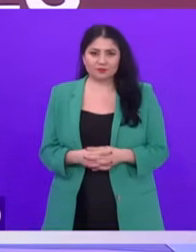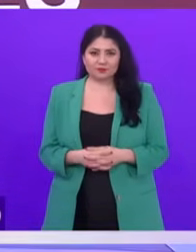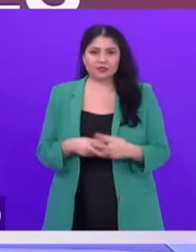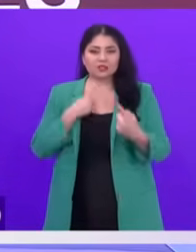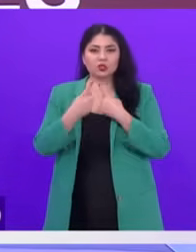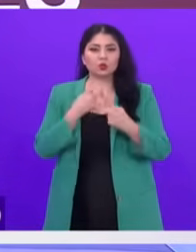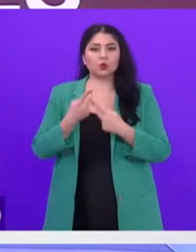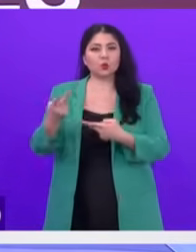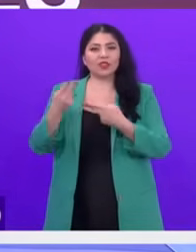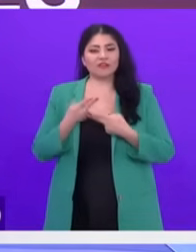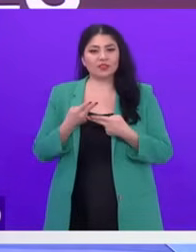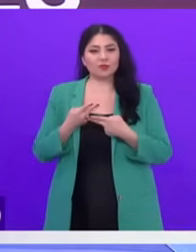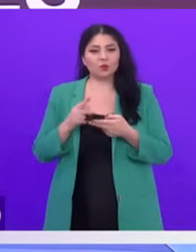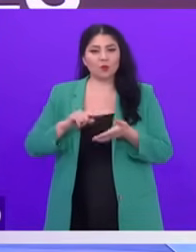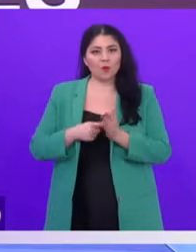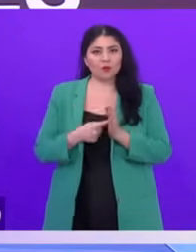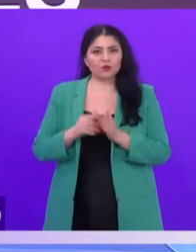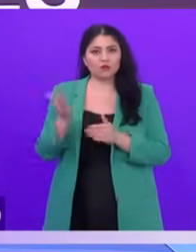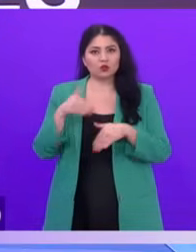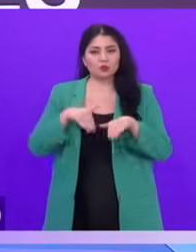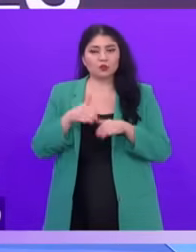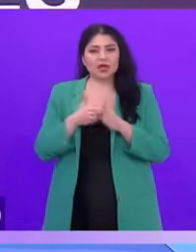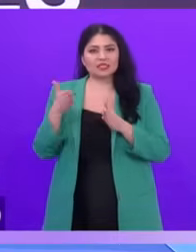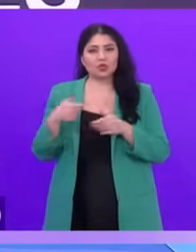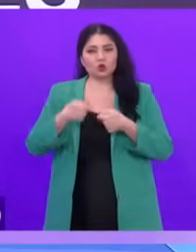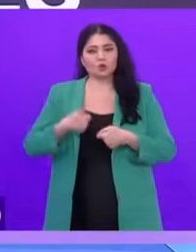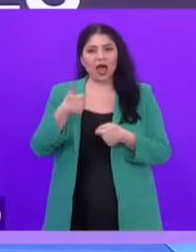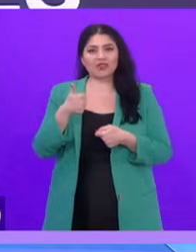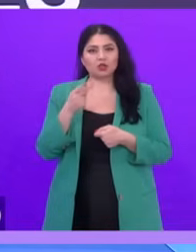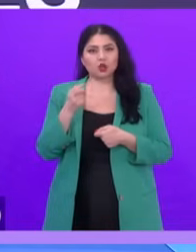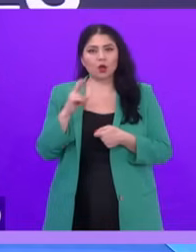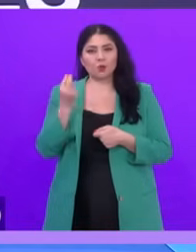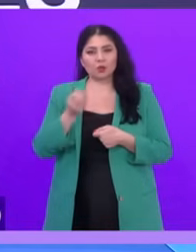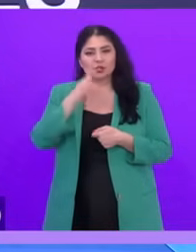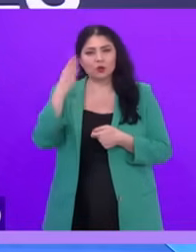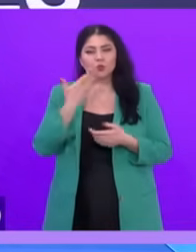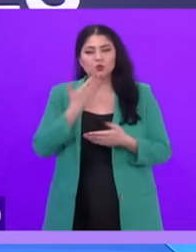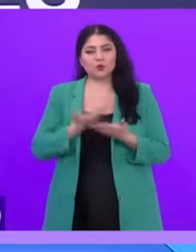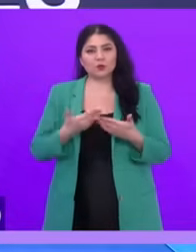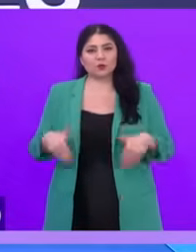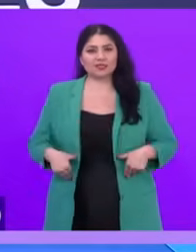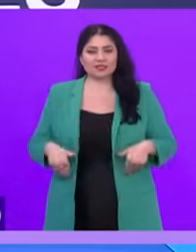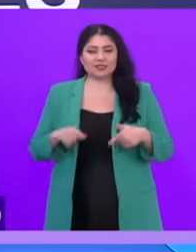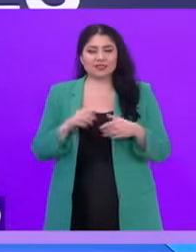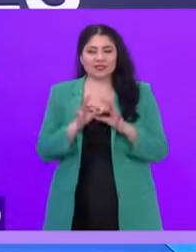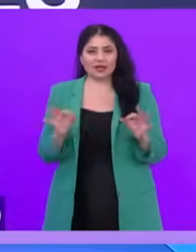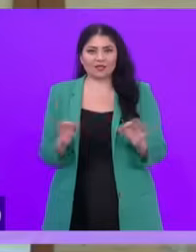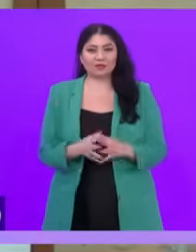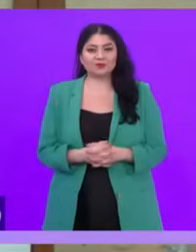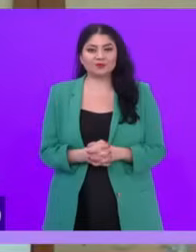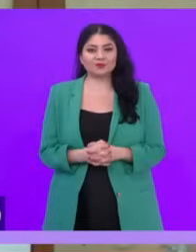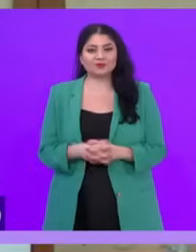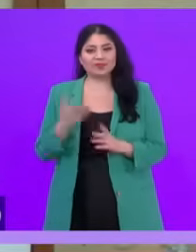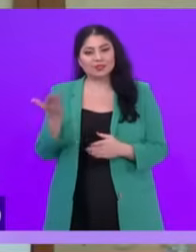Discutăm cu invitatul momentului, fostul ministru de externe, domnul Adrian Cioroianu. Bună ziua, mulțumesc pentru prezență. Bună ziua, eu